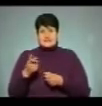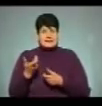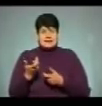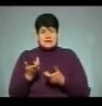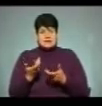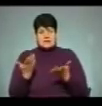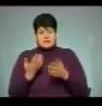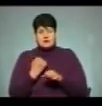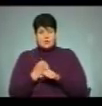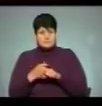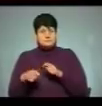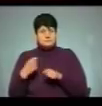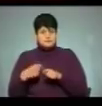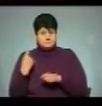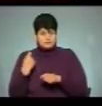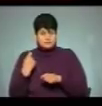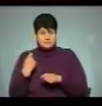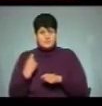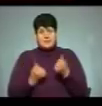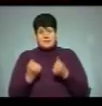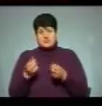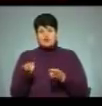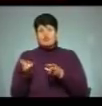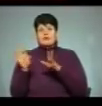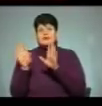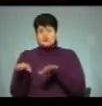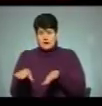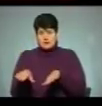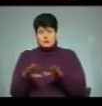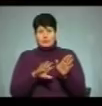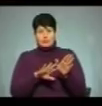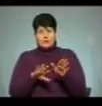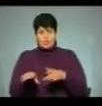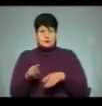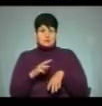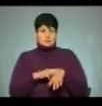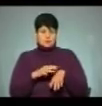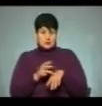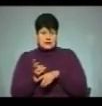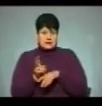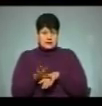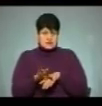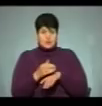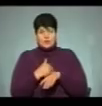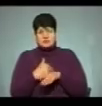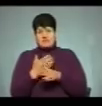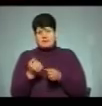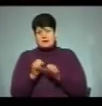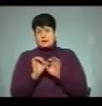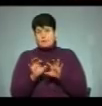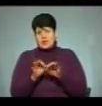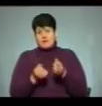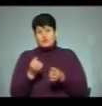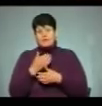на ці порушення правил дорожнього руху, машину вони просто залишають, приходить наряд поліції, який хоче взяти пояснення водія, а